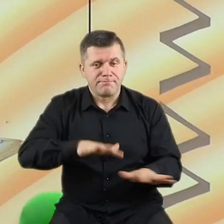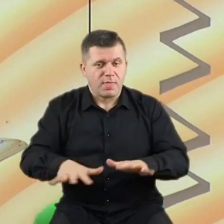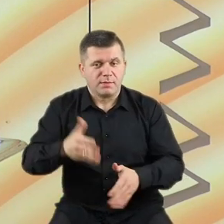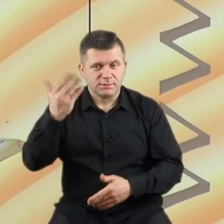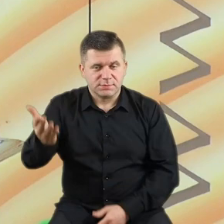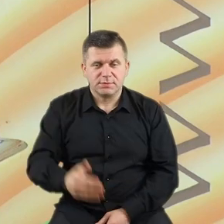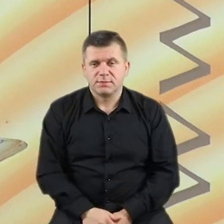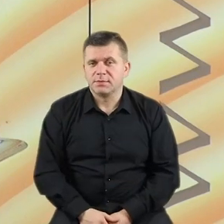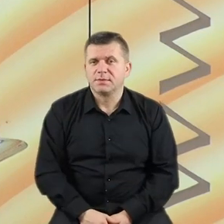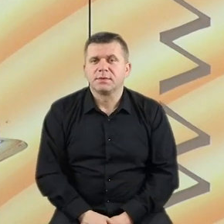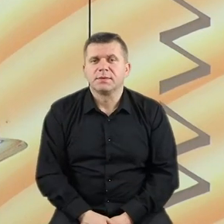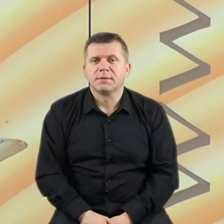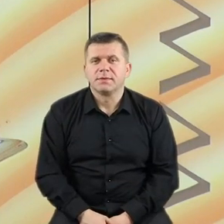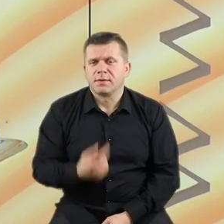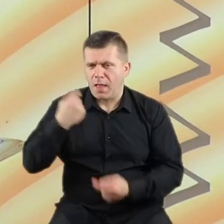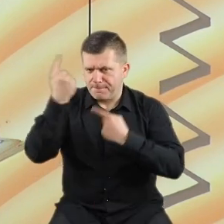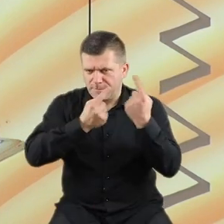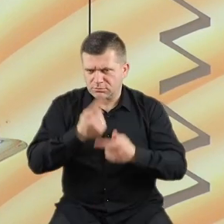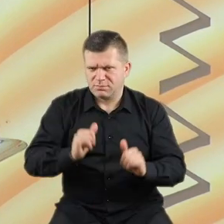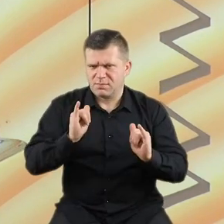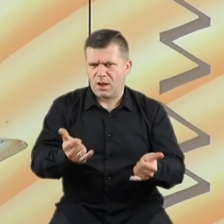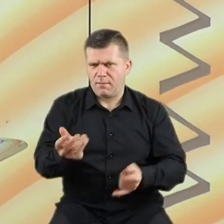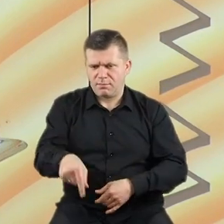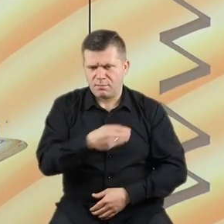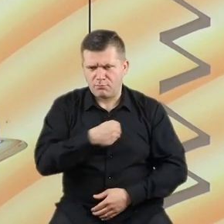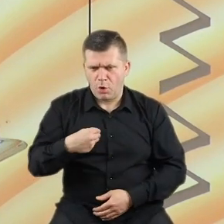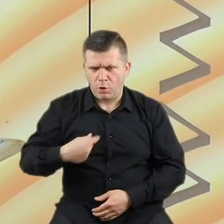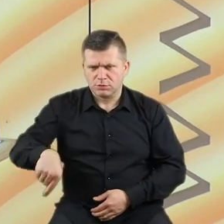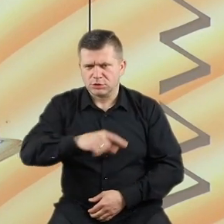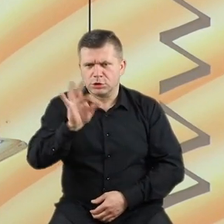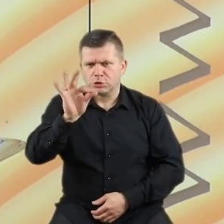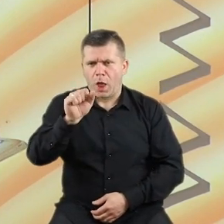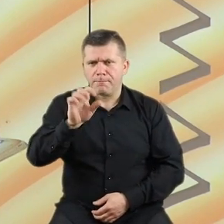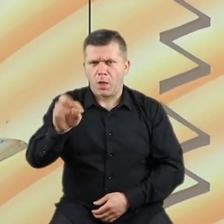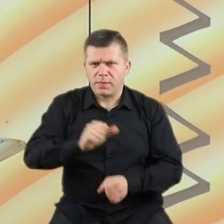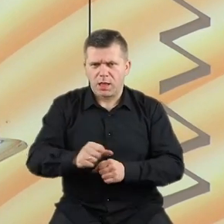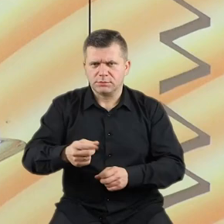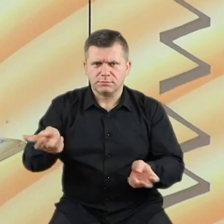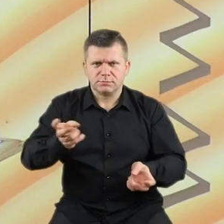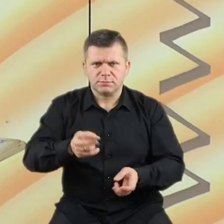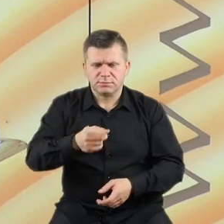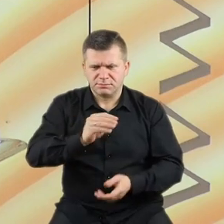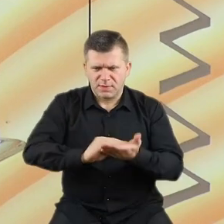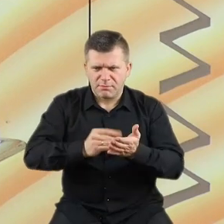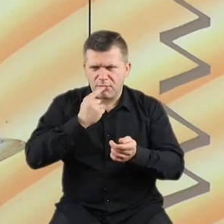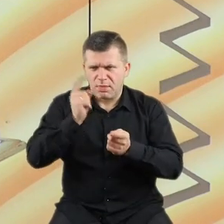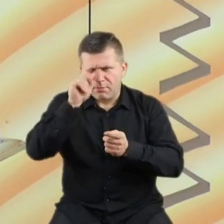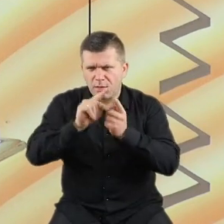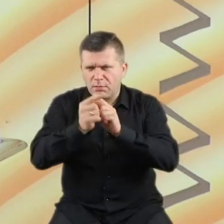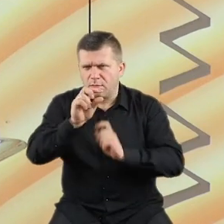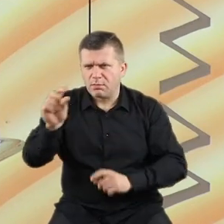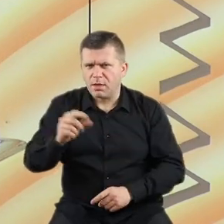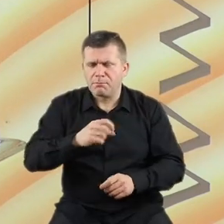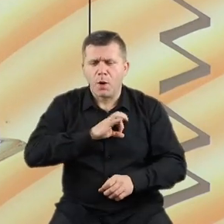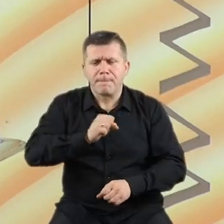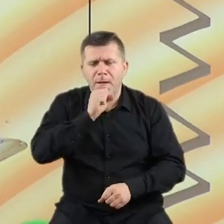Więc myślałam sobie, ale jak to? W naszym polskim piastowskim Sopocie są kurki z napisem Kalt i Warb. W ogóle to moja babcia niemiecka